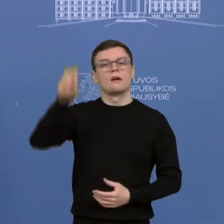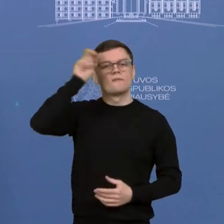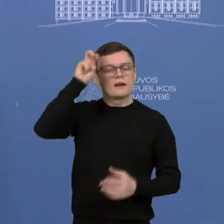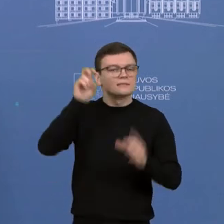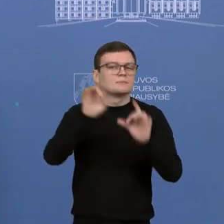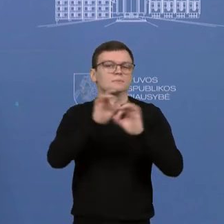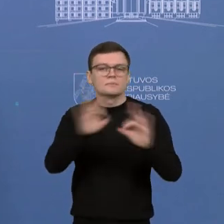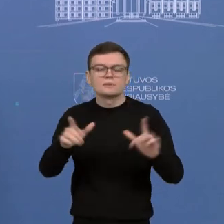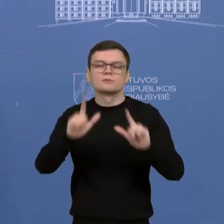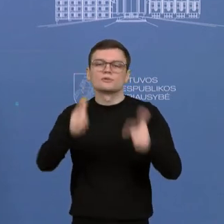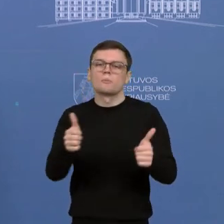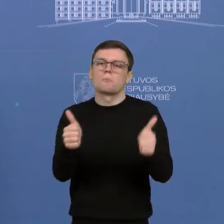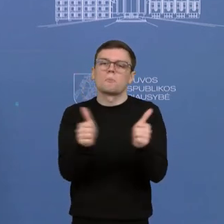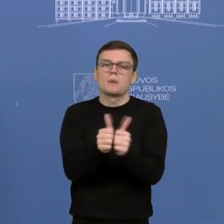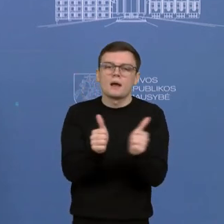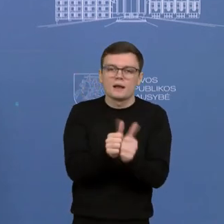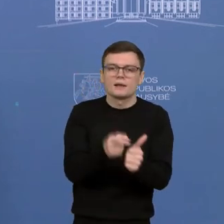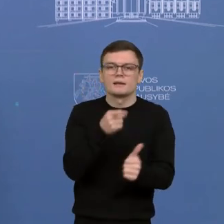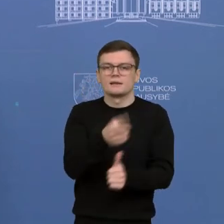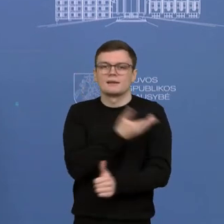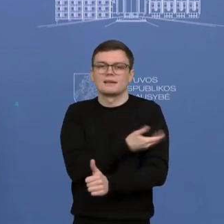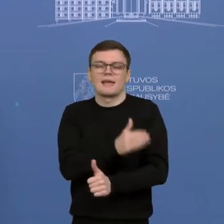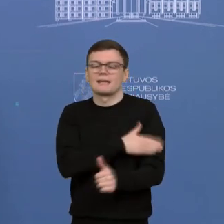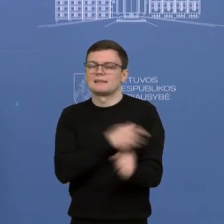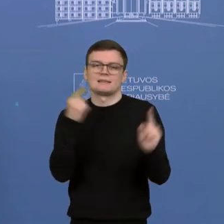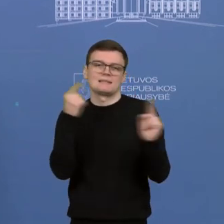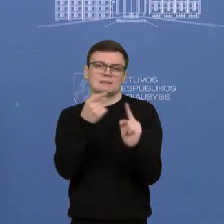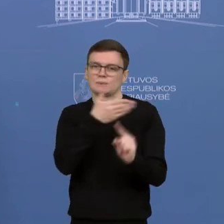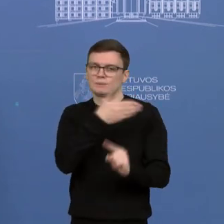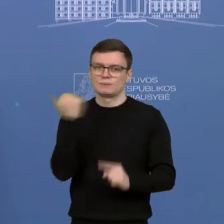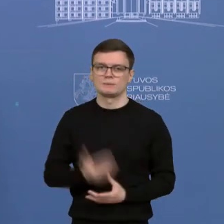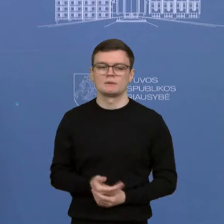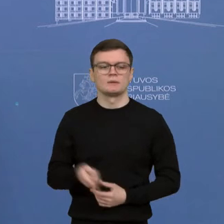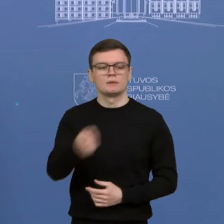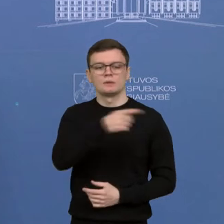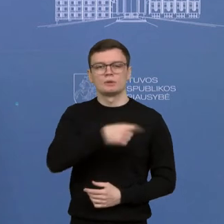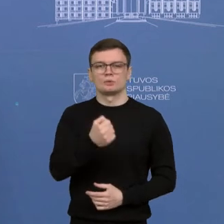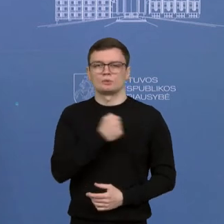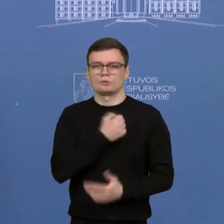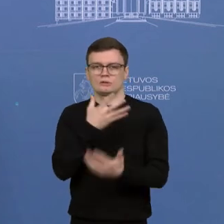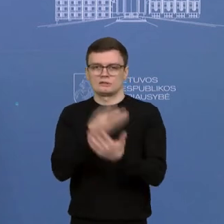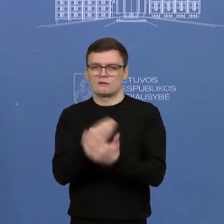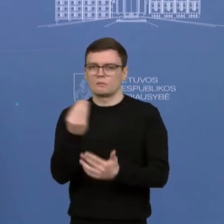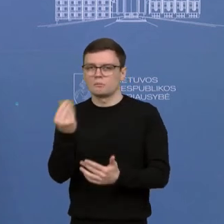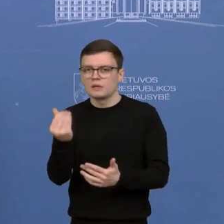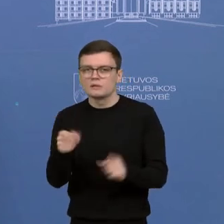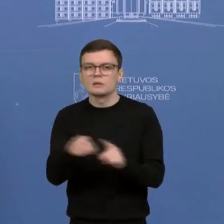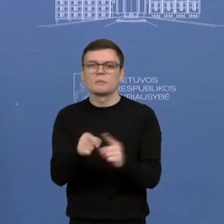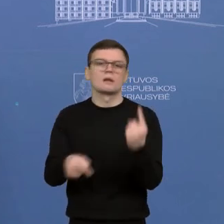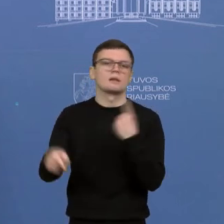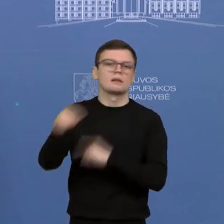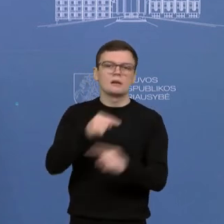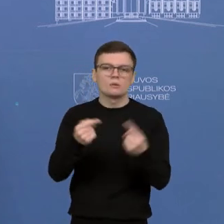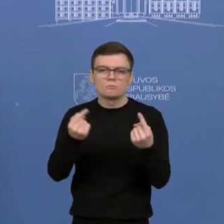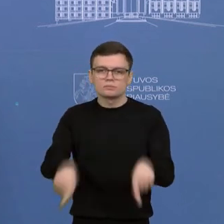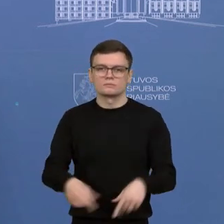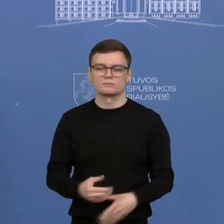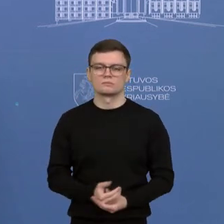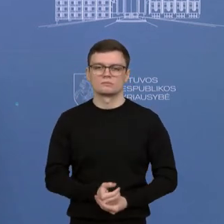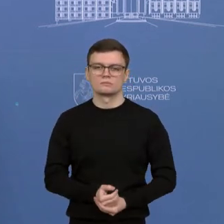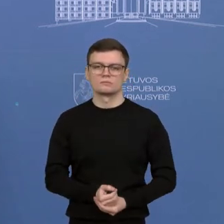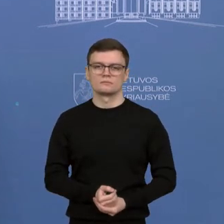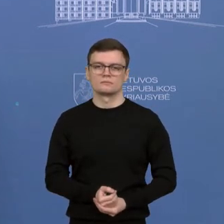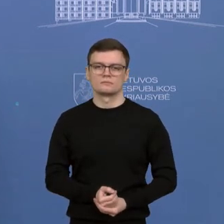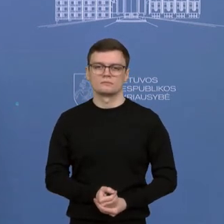lyginti su Lenkija nėra didelės prasmės, kadangi jie turi ir savo valiutą, ir rinkos dydis yra visai kitas. Tačiau tai,